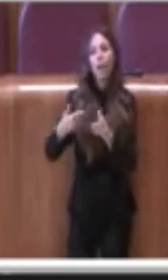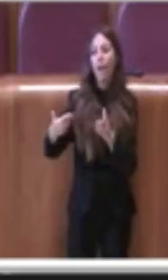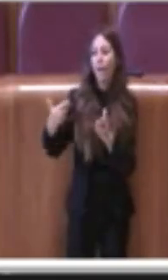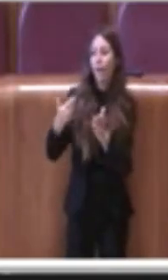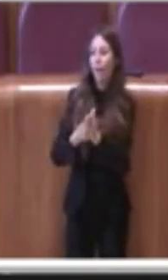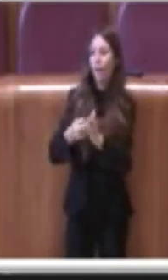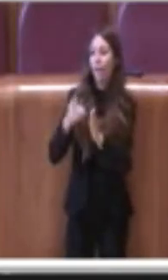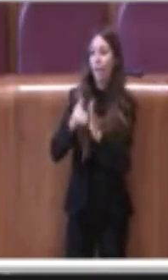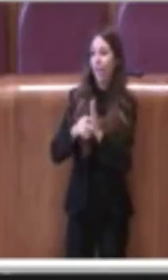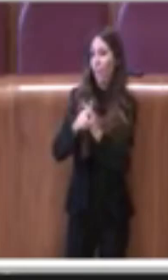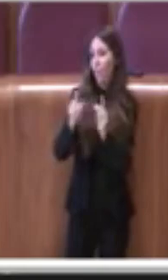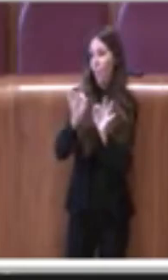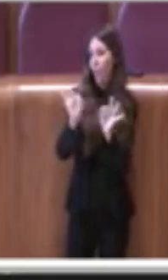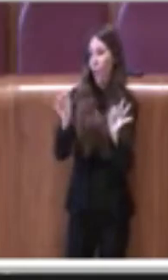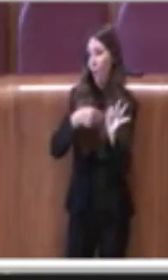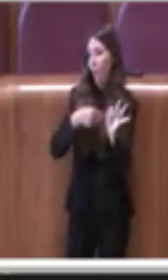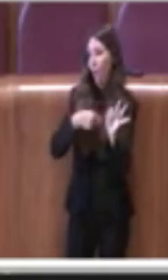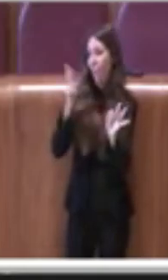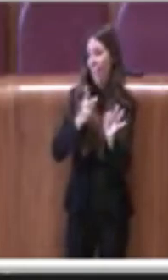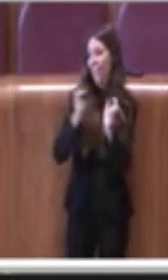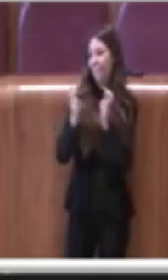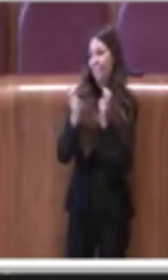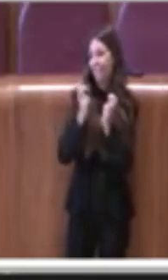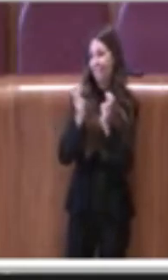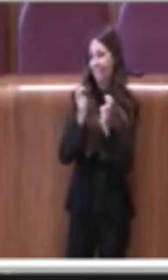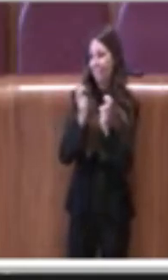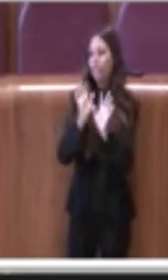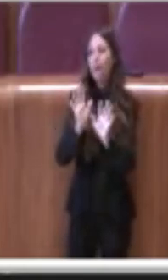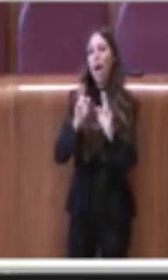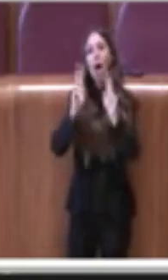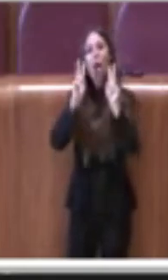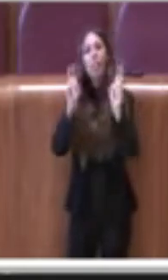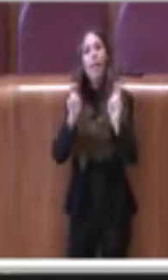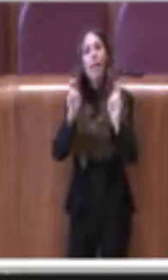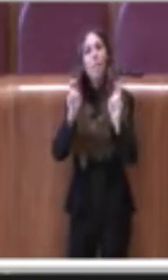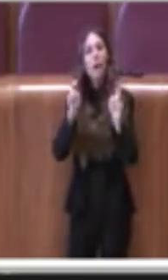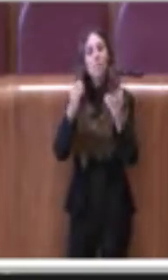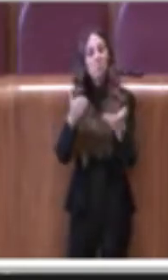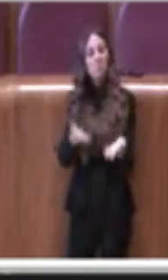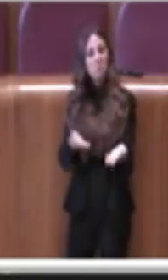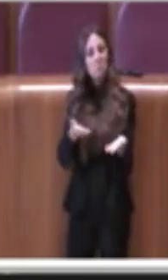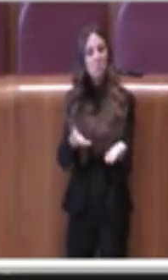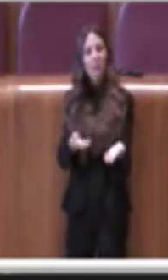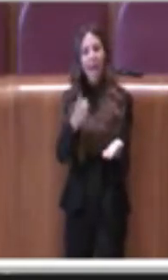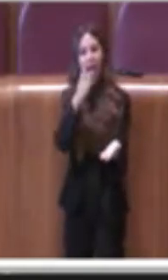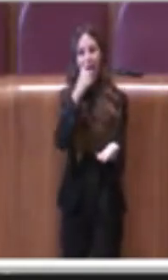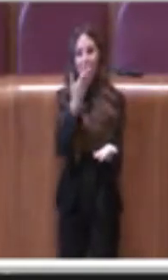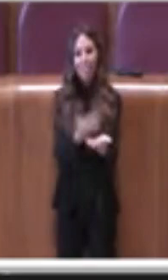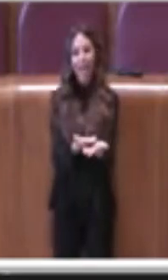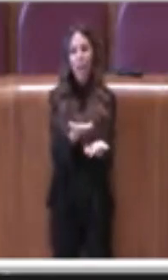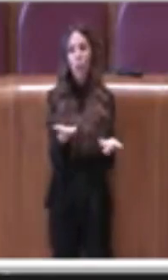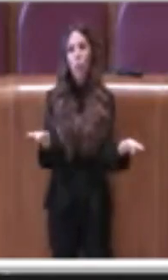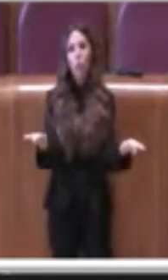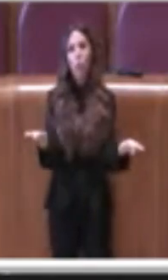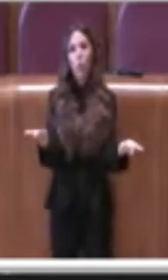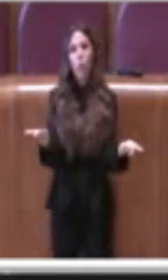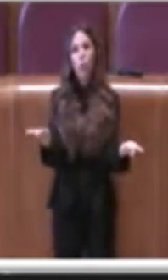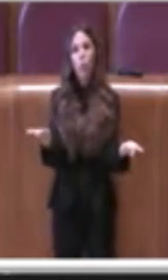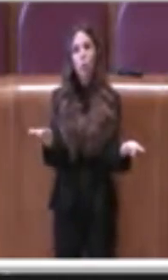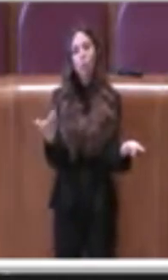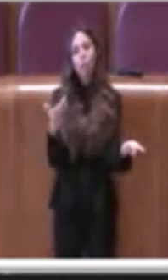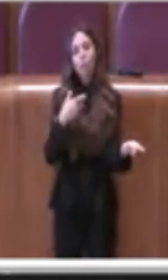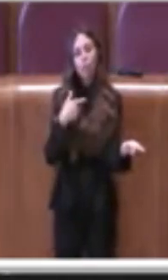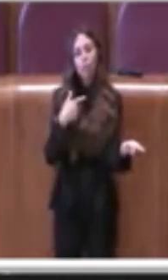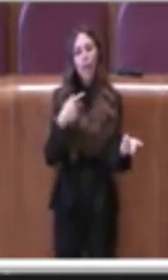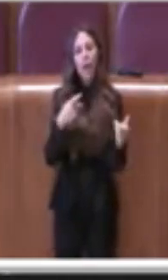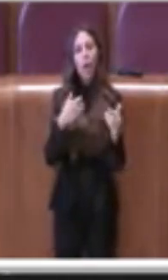forse qualcuno sorriderà, ma comunque un tema anche questo attuale, che vede appunto dare